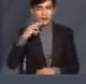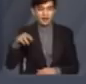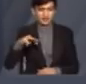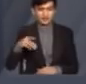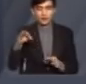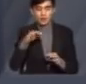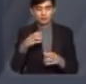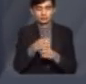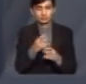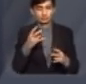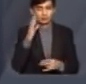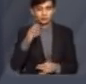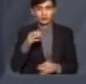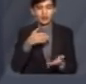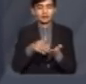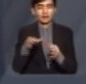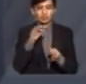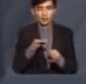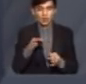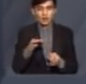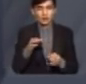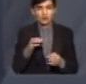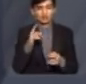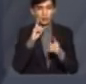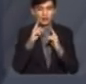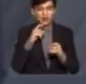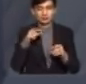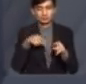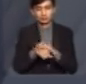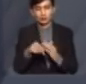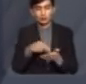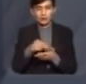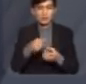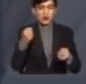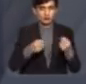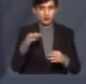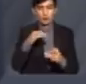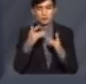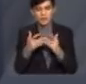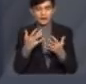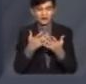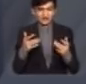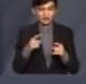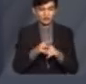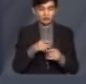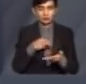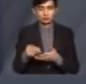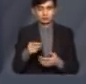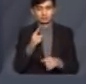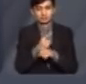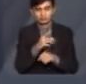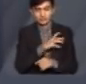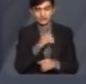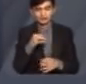предлагается сэкономить за счет отказа от некоторых семинаров и конференций покупке авто и мебели около 16 миллиардов на